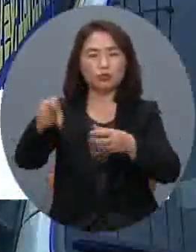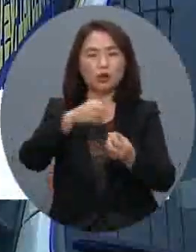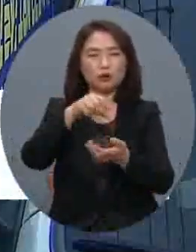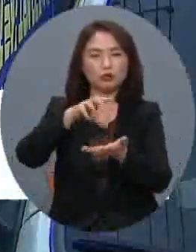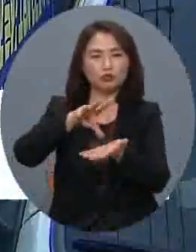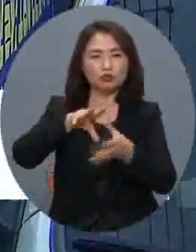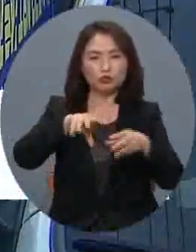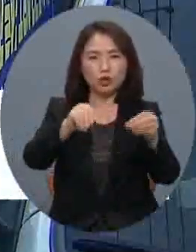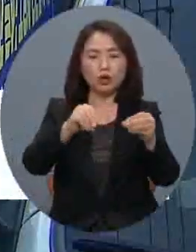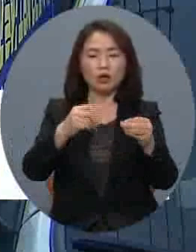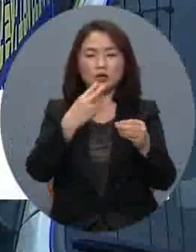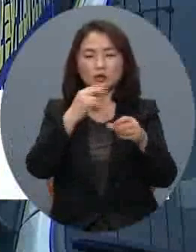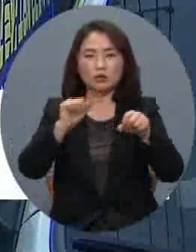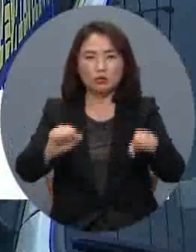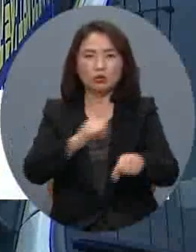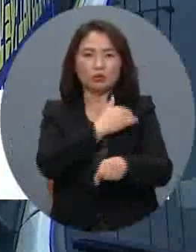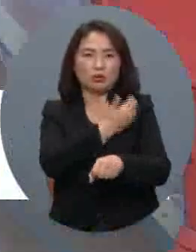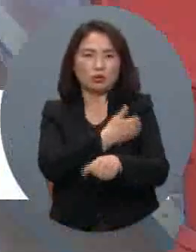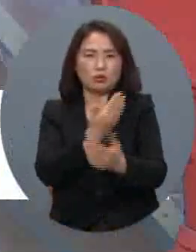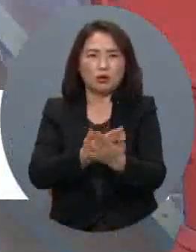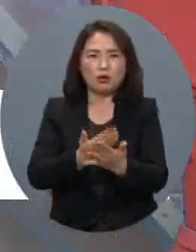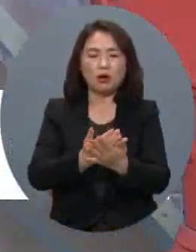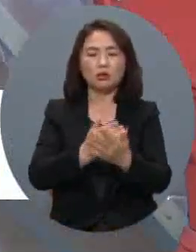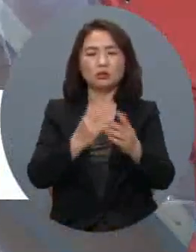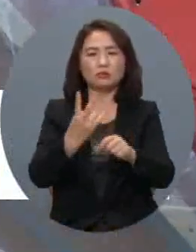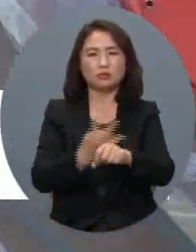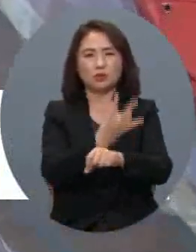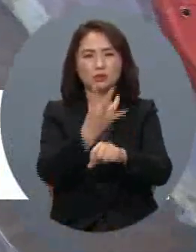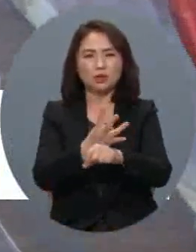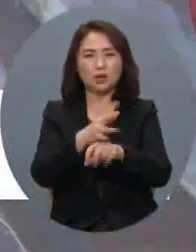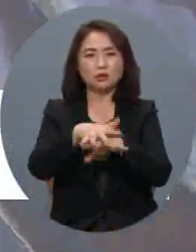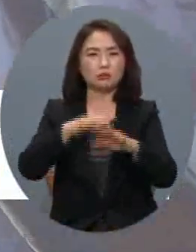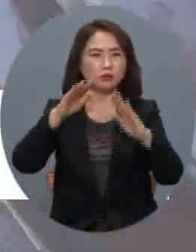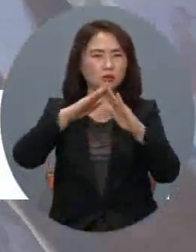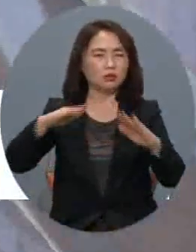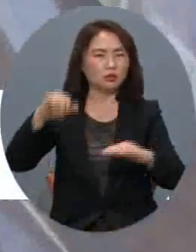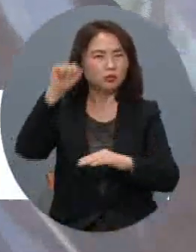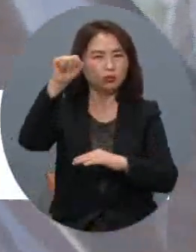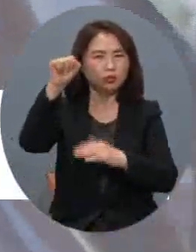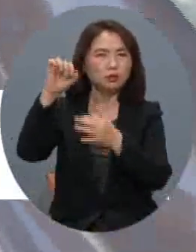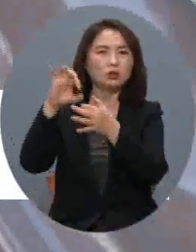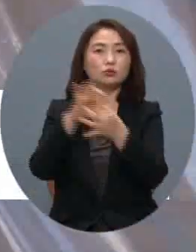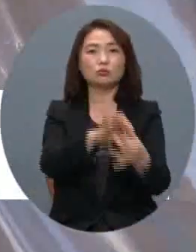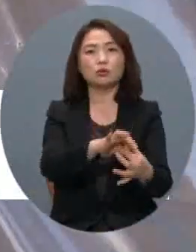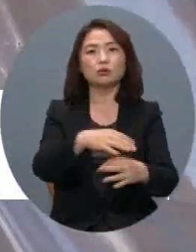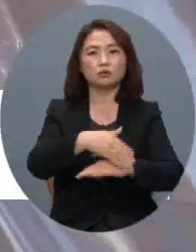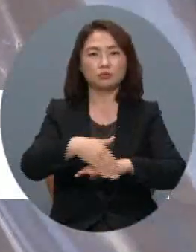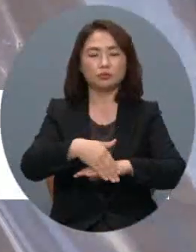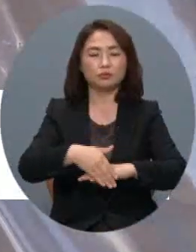노동자 생존권 보장 등을 요구하며 24시간 천막 농성을 이어갈 계획입니다.